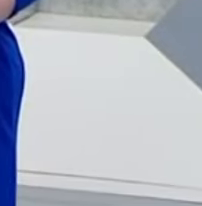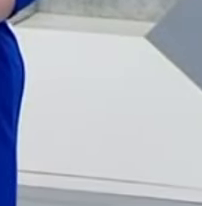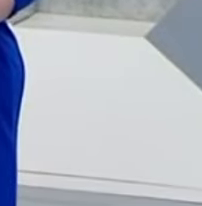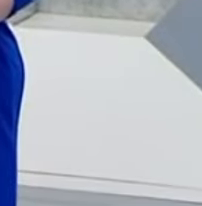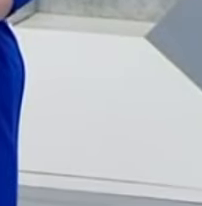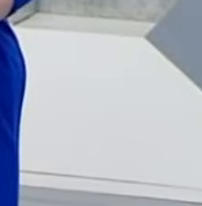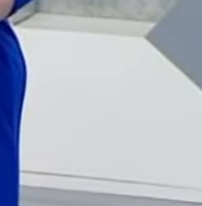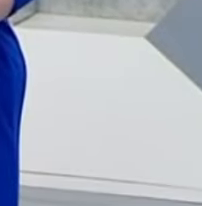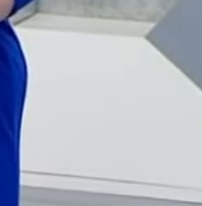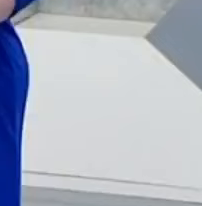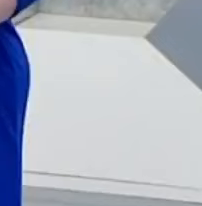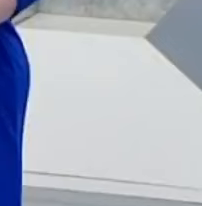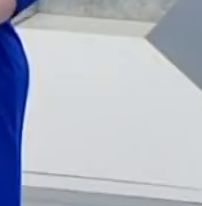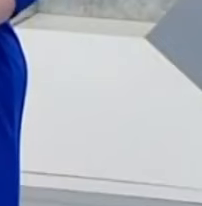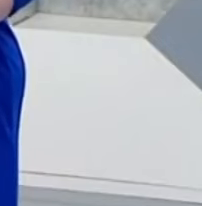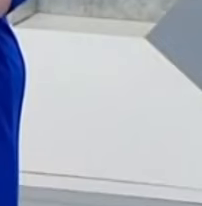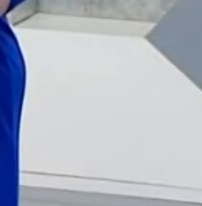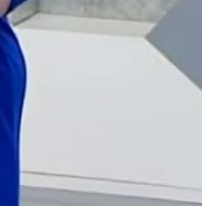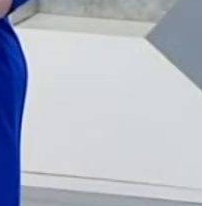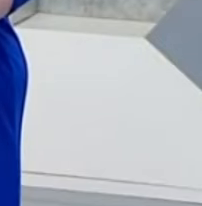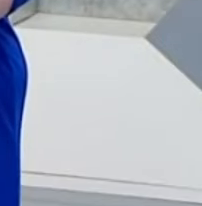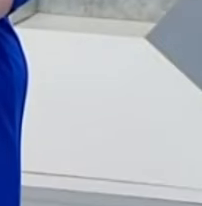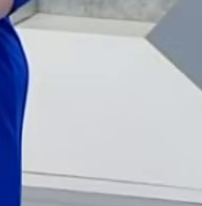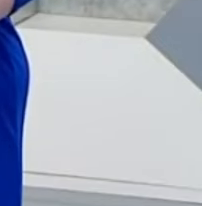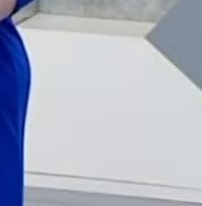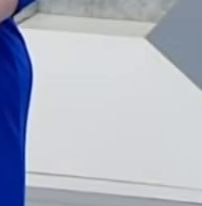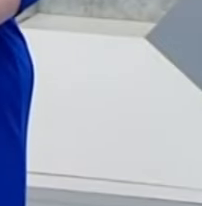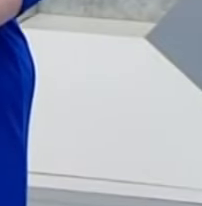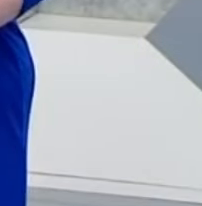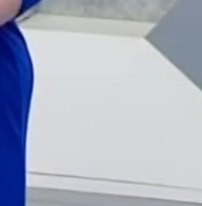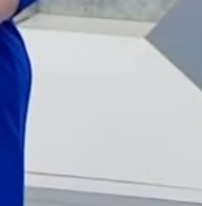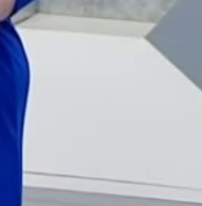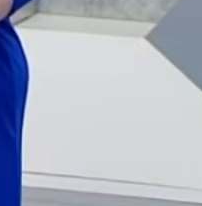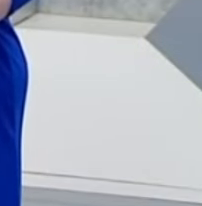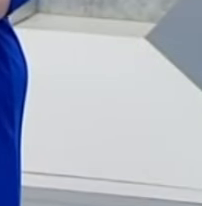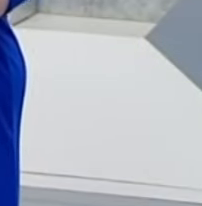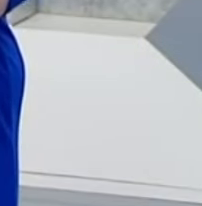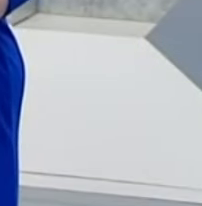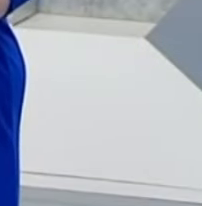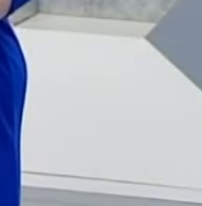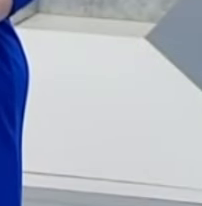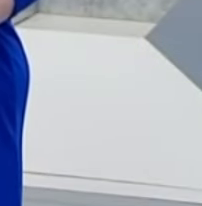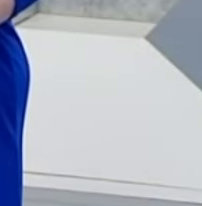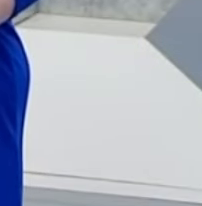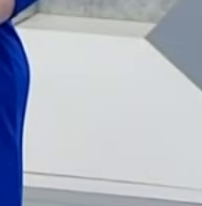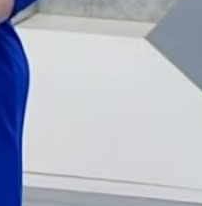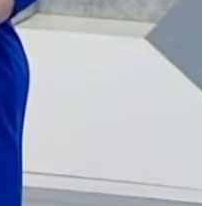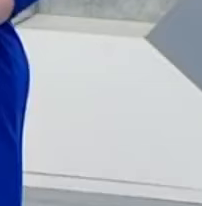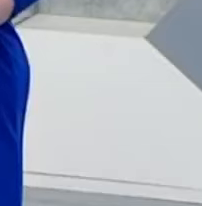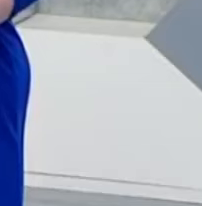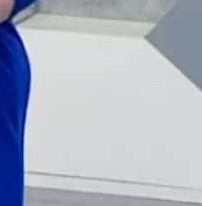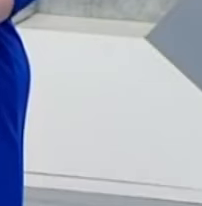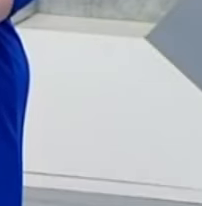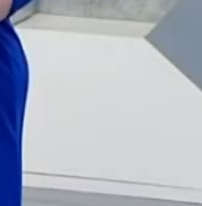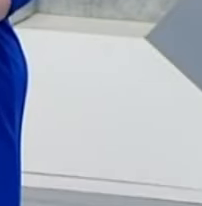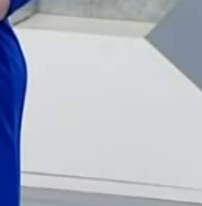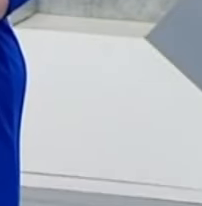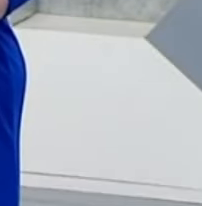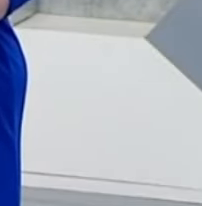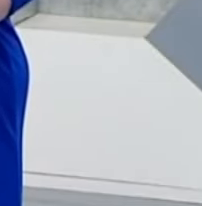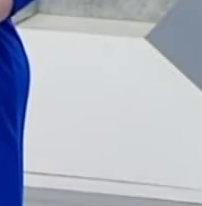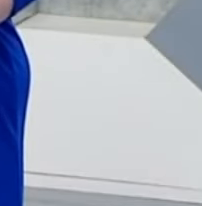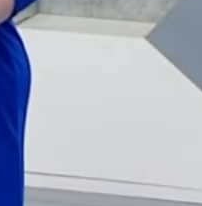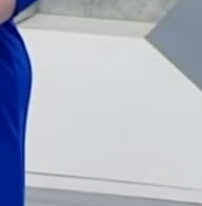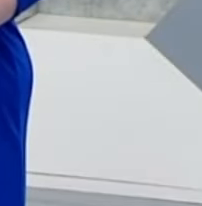Kapuso, para sa mga maiinit na balita, mag-subscribe sa GMA Integrated News sa YouTube. Sa mga kapuso naman abroad, subaybayan nyo kami sa